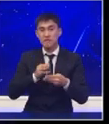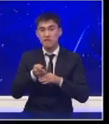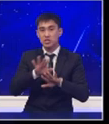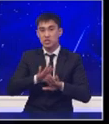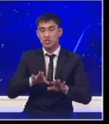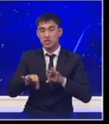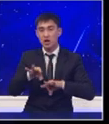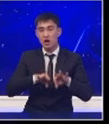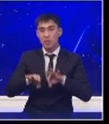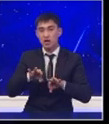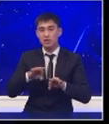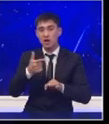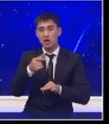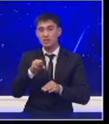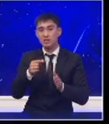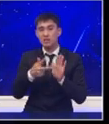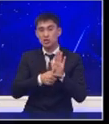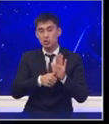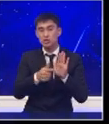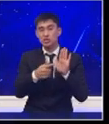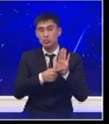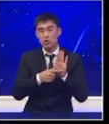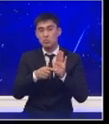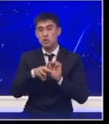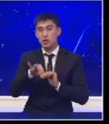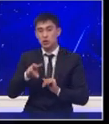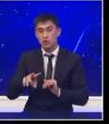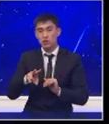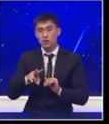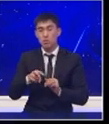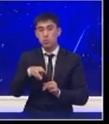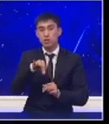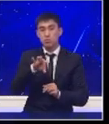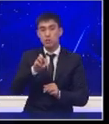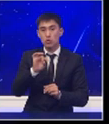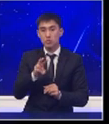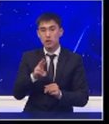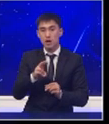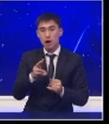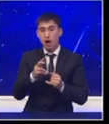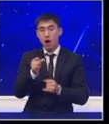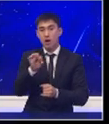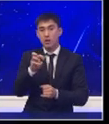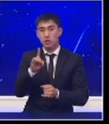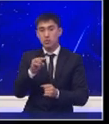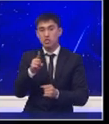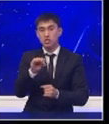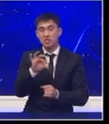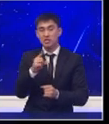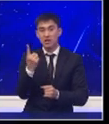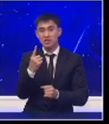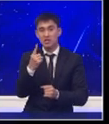проект газификации города. Это 6-7 микрорайоны, Плодопитомник, Агропромышленник,